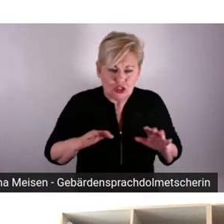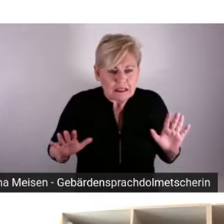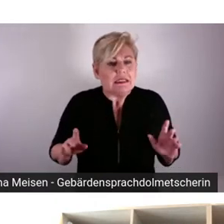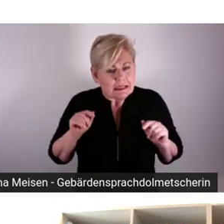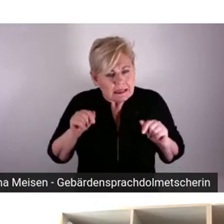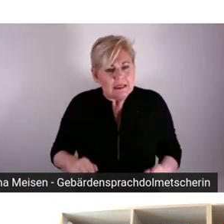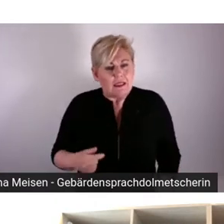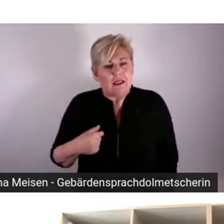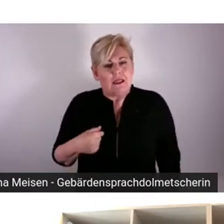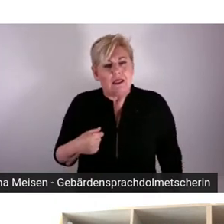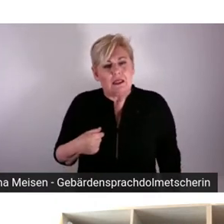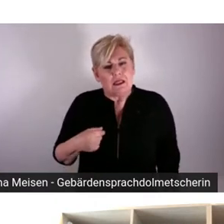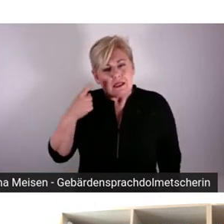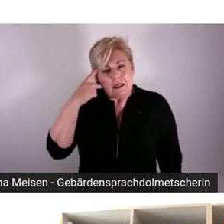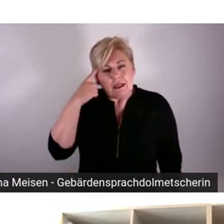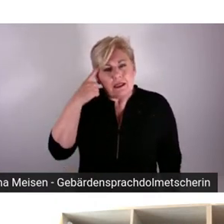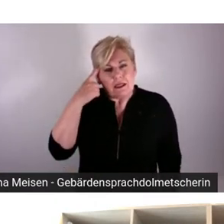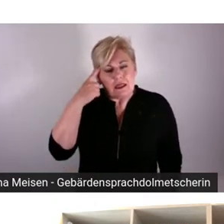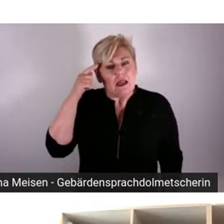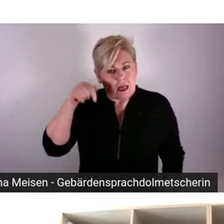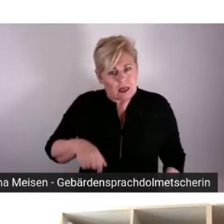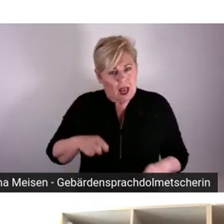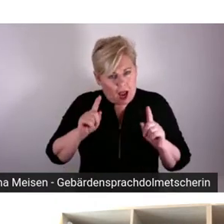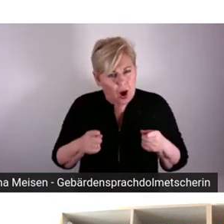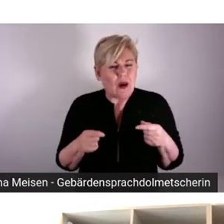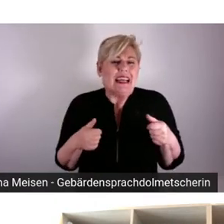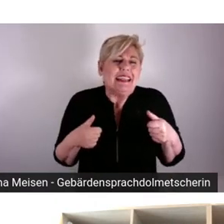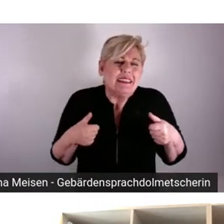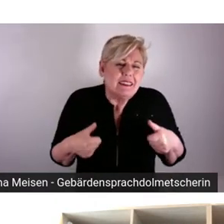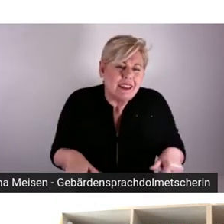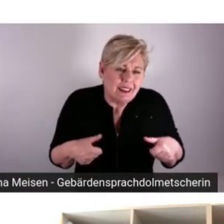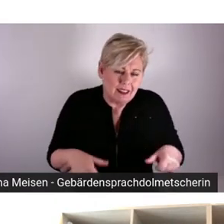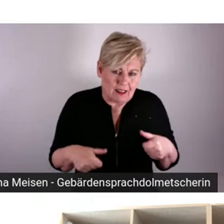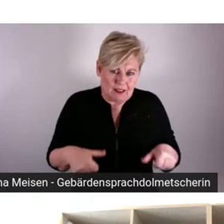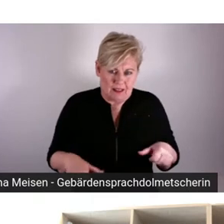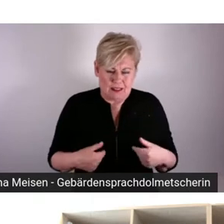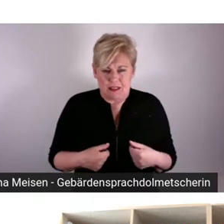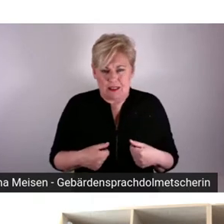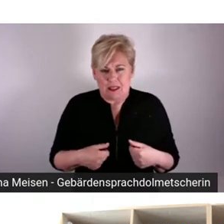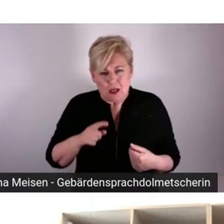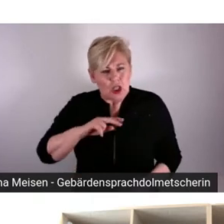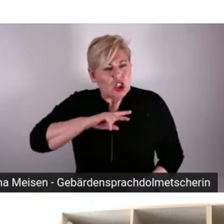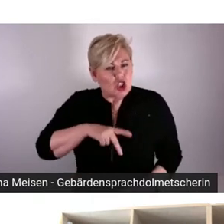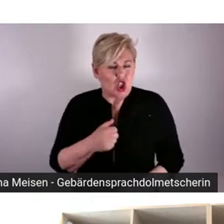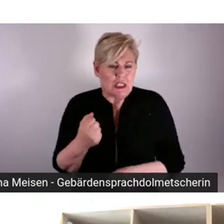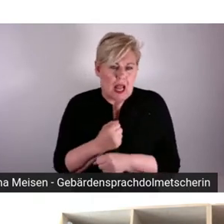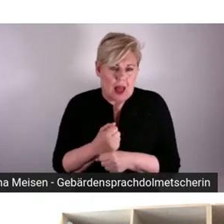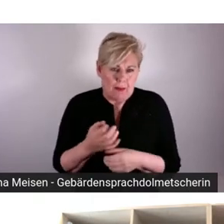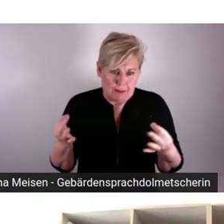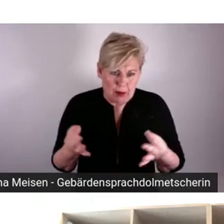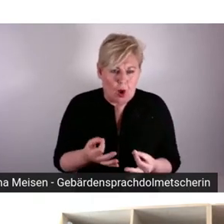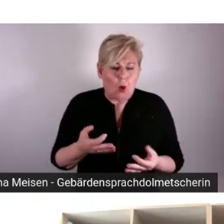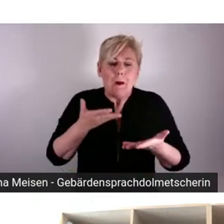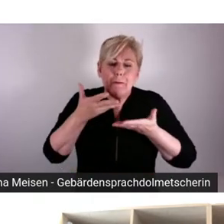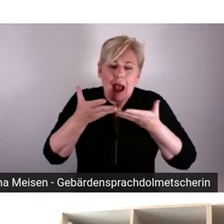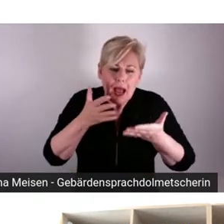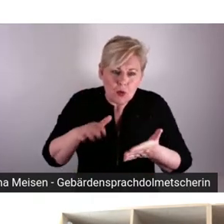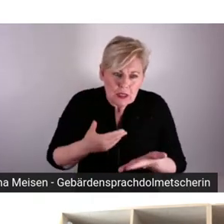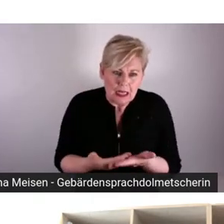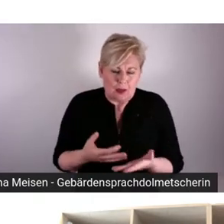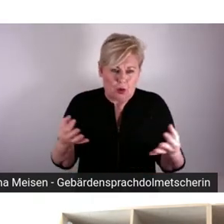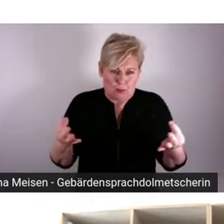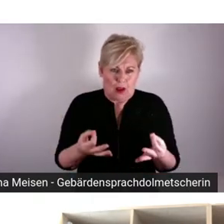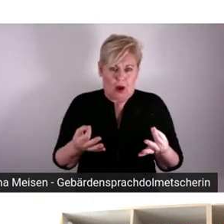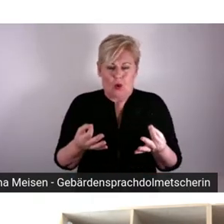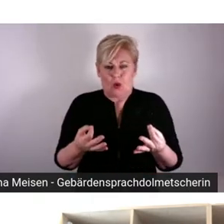ist, denke ich, dass wir eben hier auch dringend wirklich aufsuchende Sozialarbeit brauchen, Beratungsangebote brauchen.